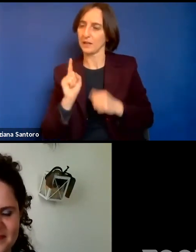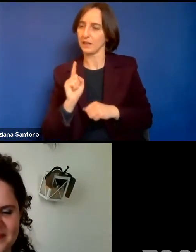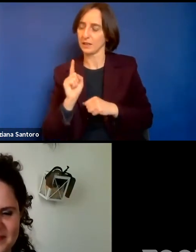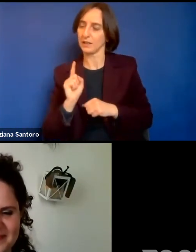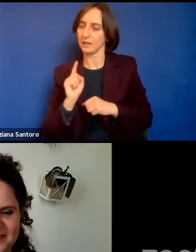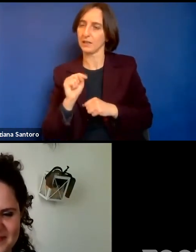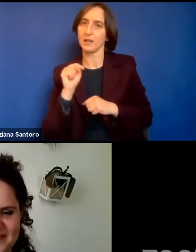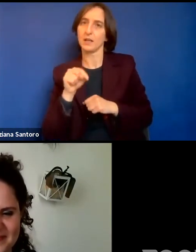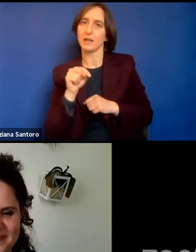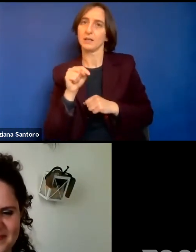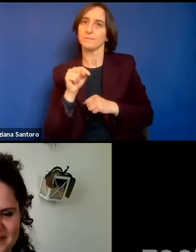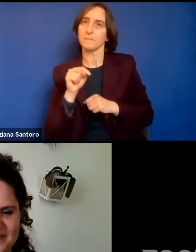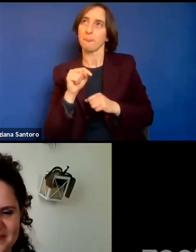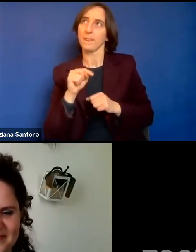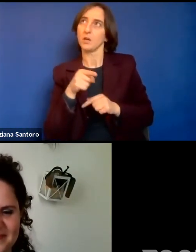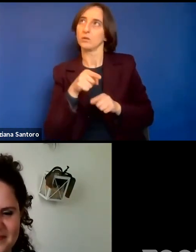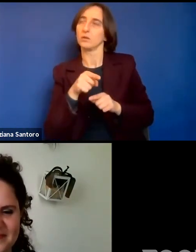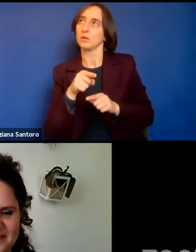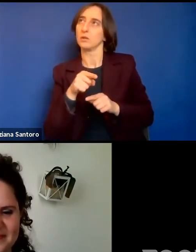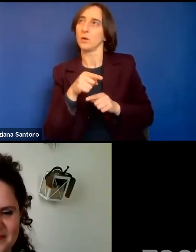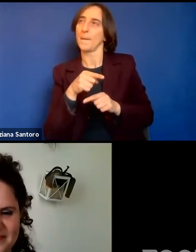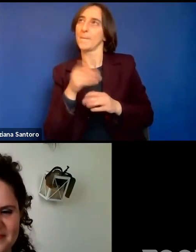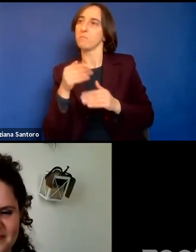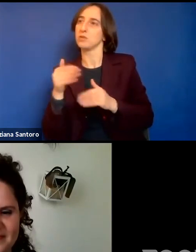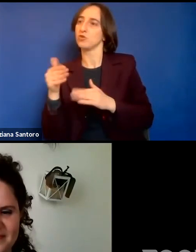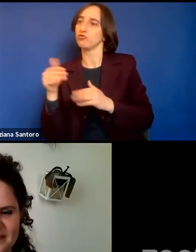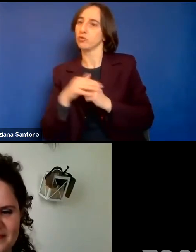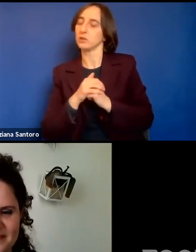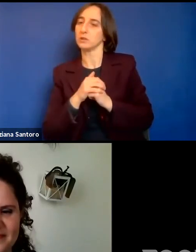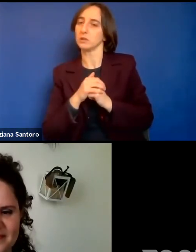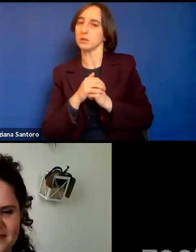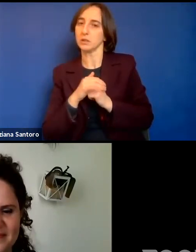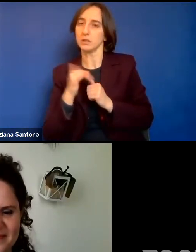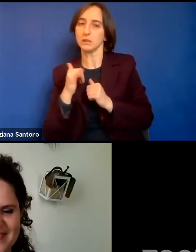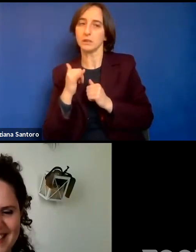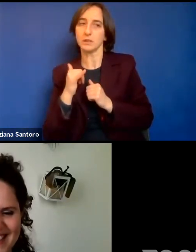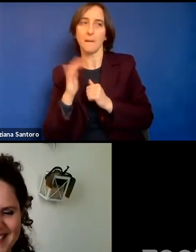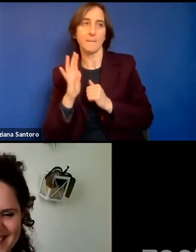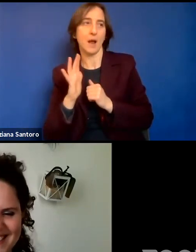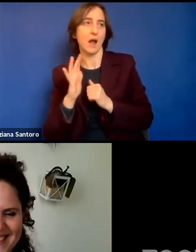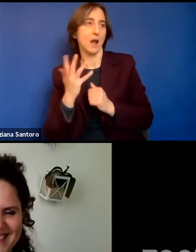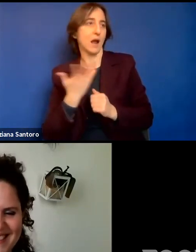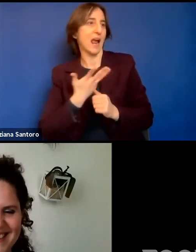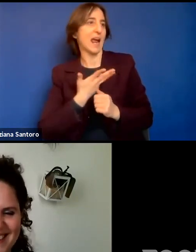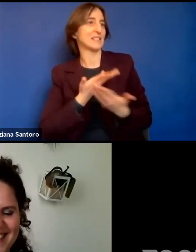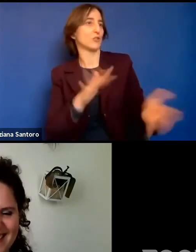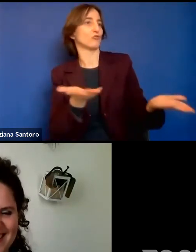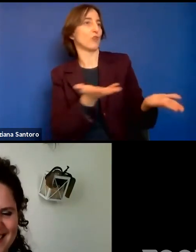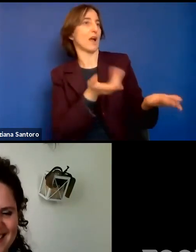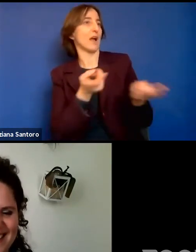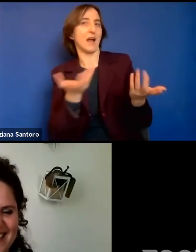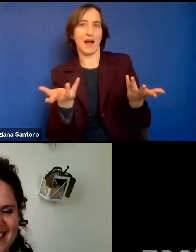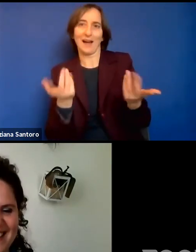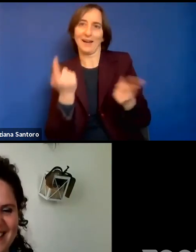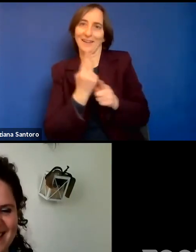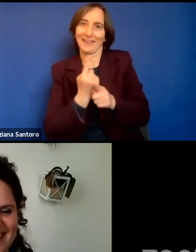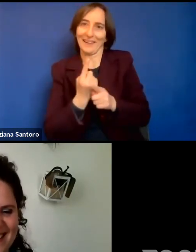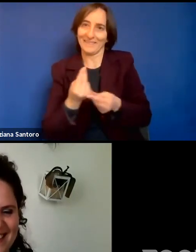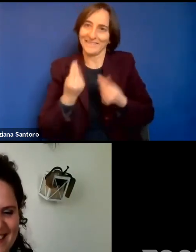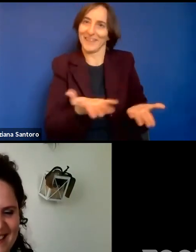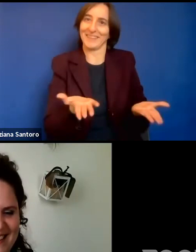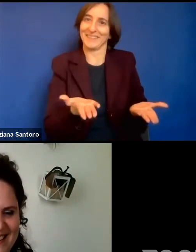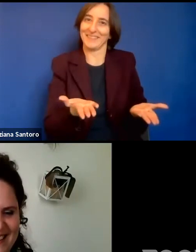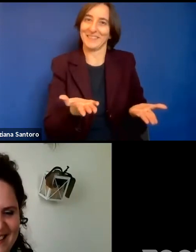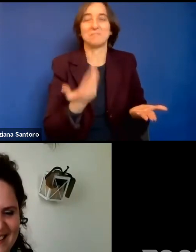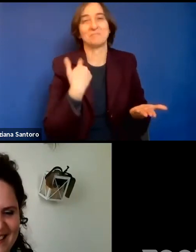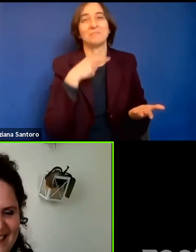di raggiungere adeguatamente i pubblici che esistono già. Quindi faremo tesoro di queste parole. Adesso